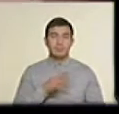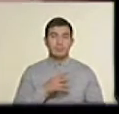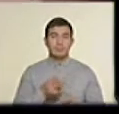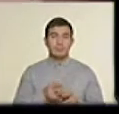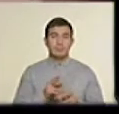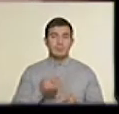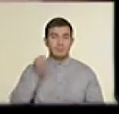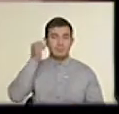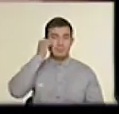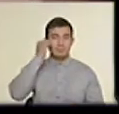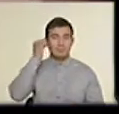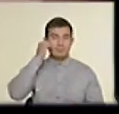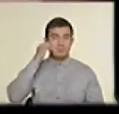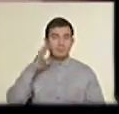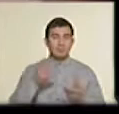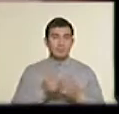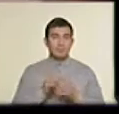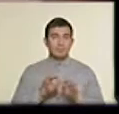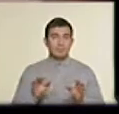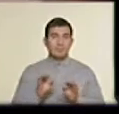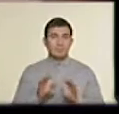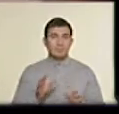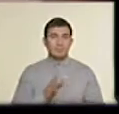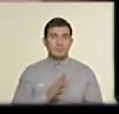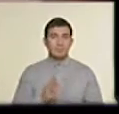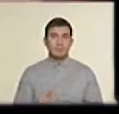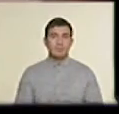obidalarni keltirib o'tilgan.